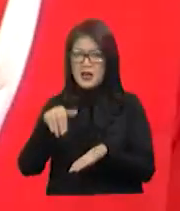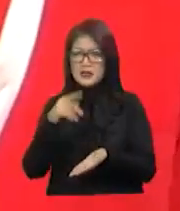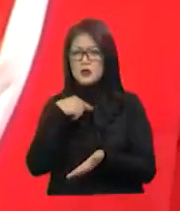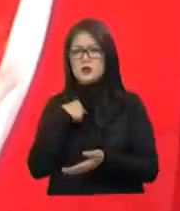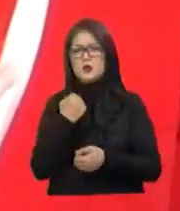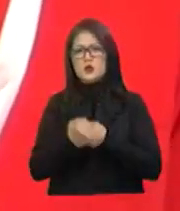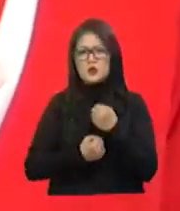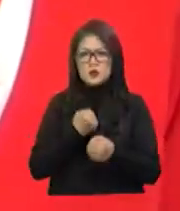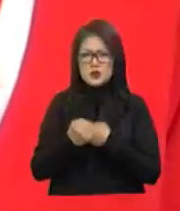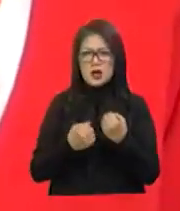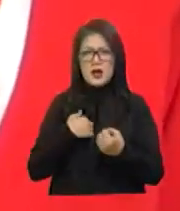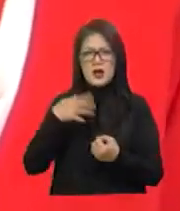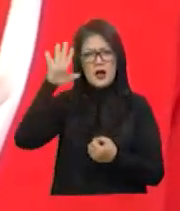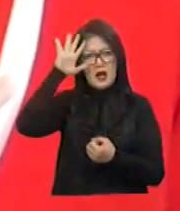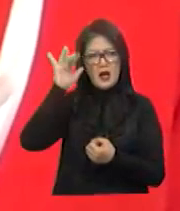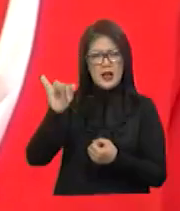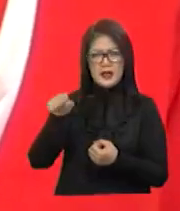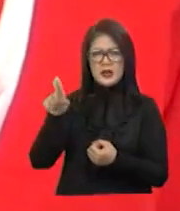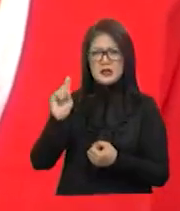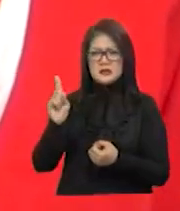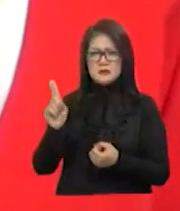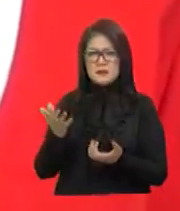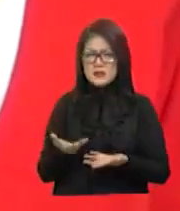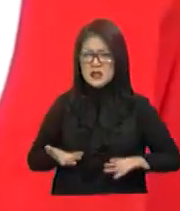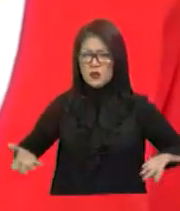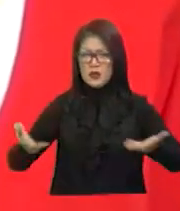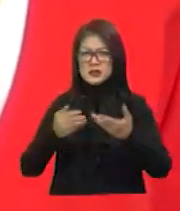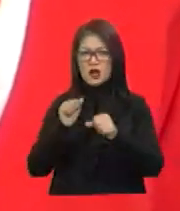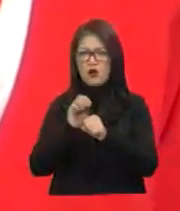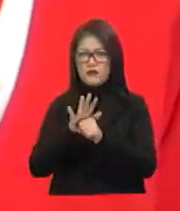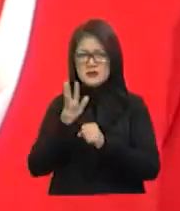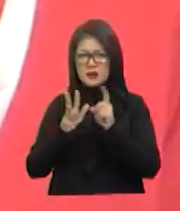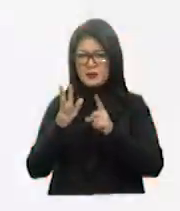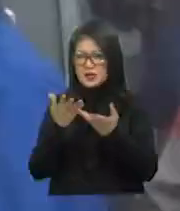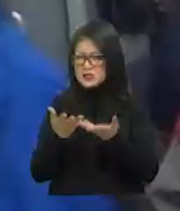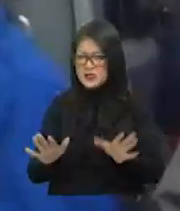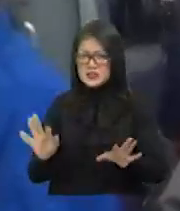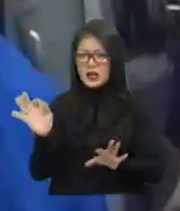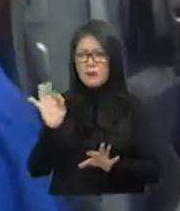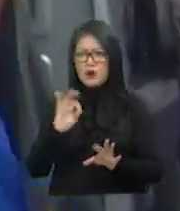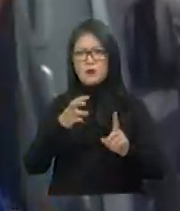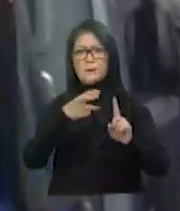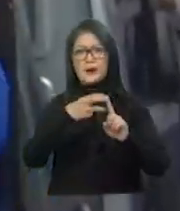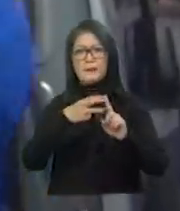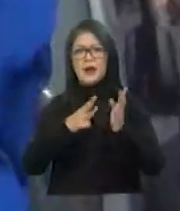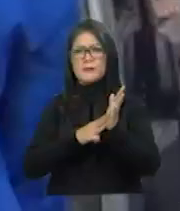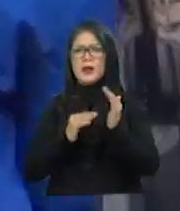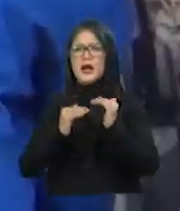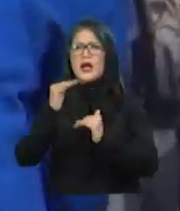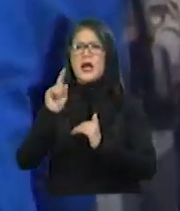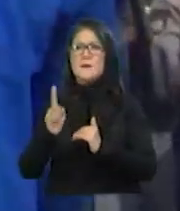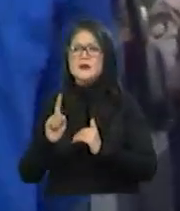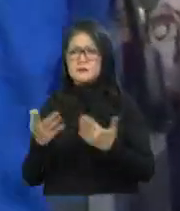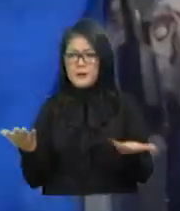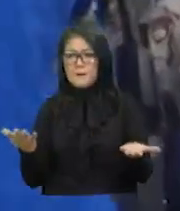Kan kenapa ketika masa pandemi seperti ini, masa pandemi belum selesai, BBM dinaikkan. Ketua DPRD Kabupaten Kudus berjanji